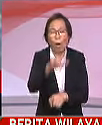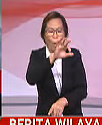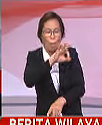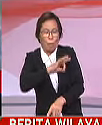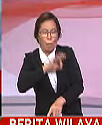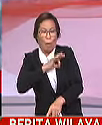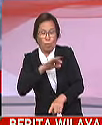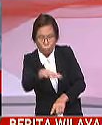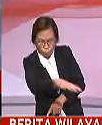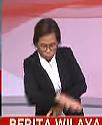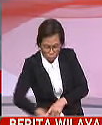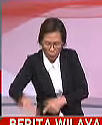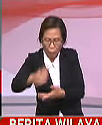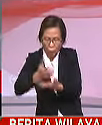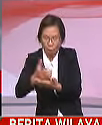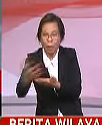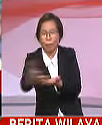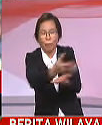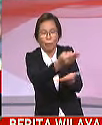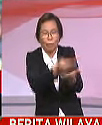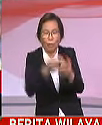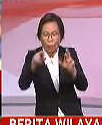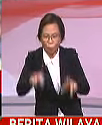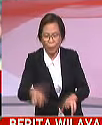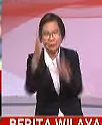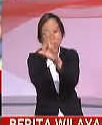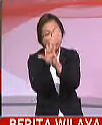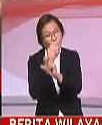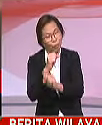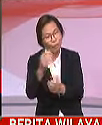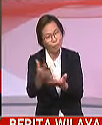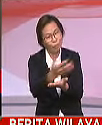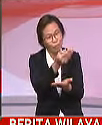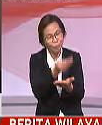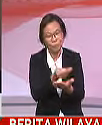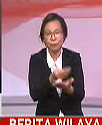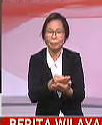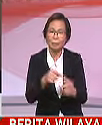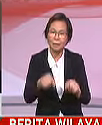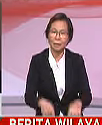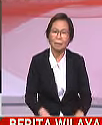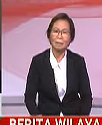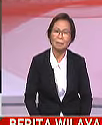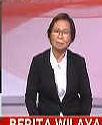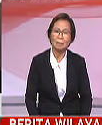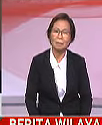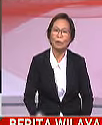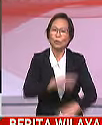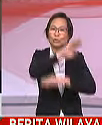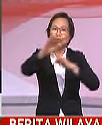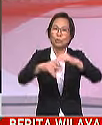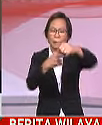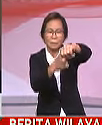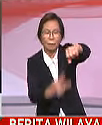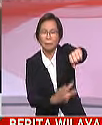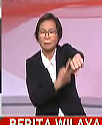landskap ekonomi dan pendapatan rakyat setempat. Semua dah ada jambatan dah. Sikit ingat dah. Semua jambatan tu saya dah tol